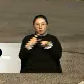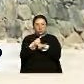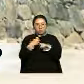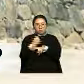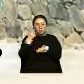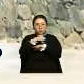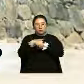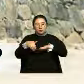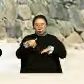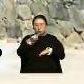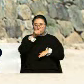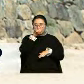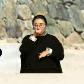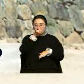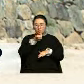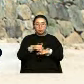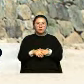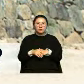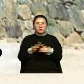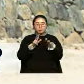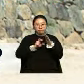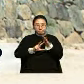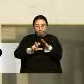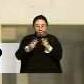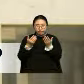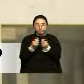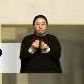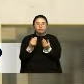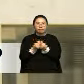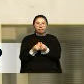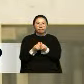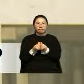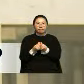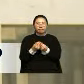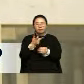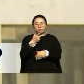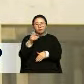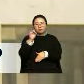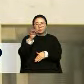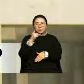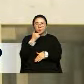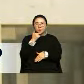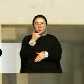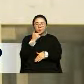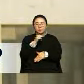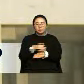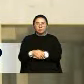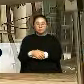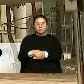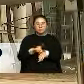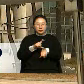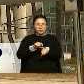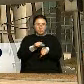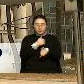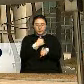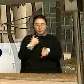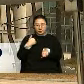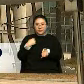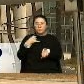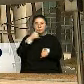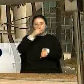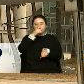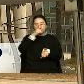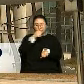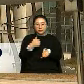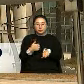그러고요. 경기 광주 역 같은 경우에는 뭐큰 비용 안 됩니다. 그런 것들은 시간을 가지고 좀